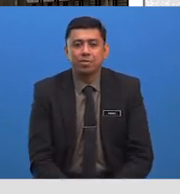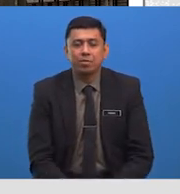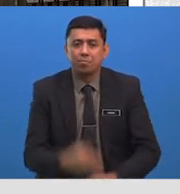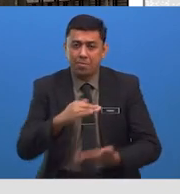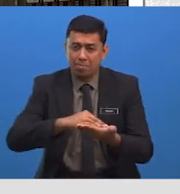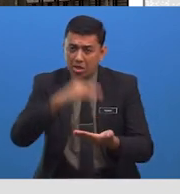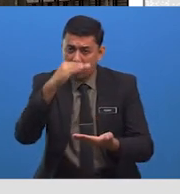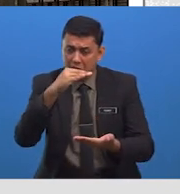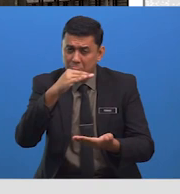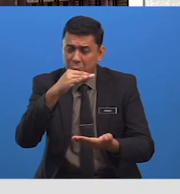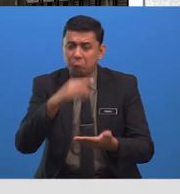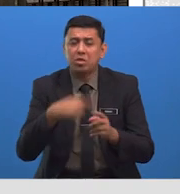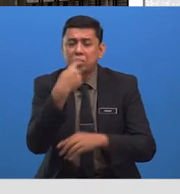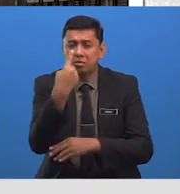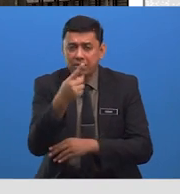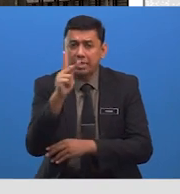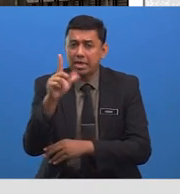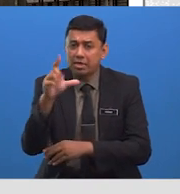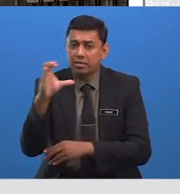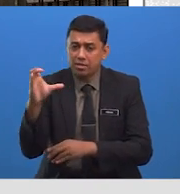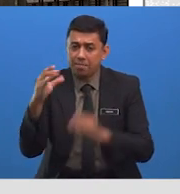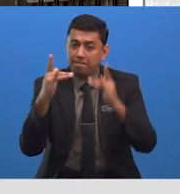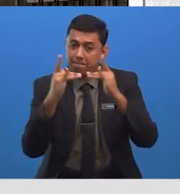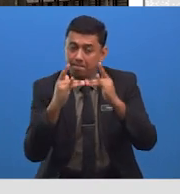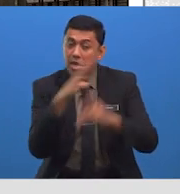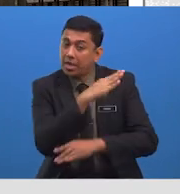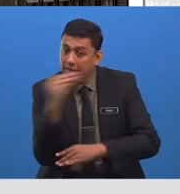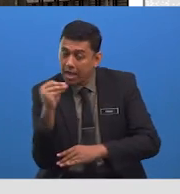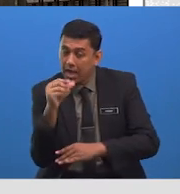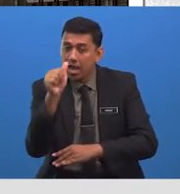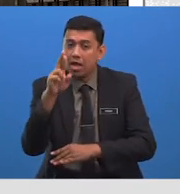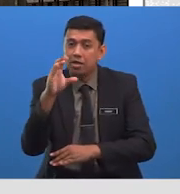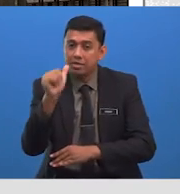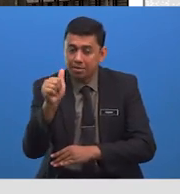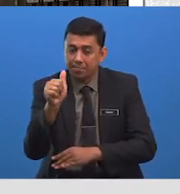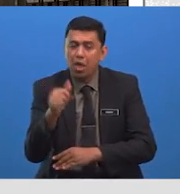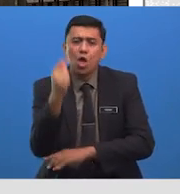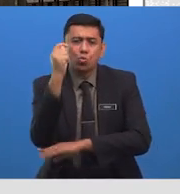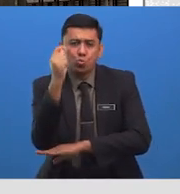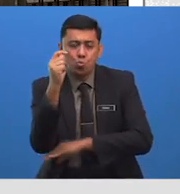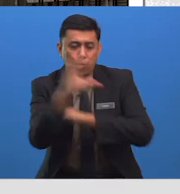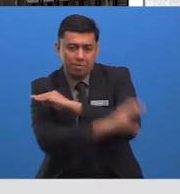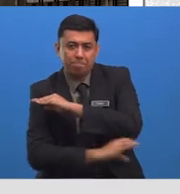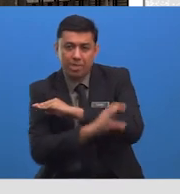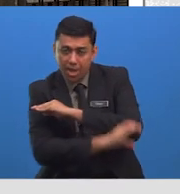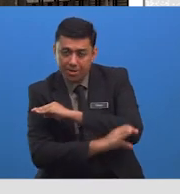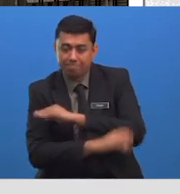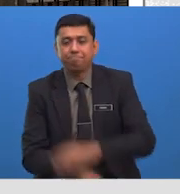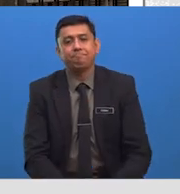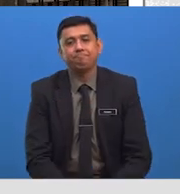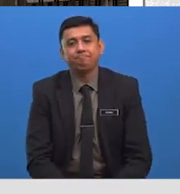Bangunan tersebut ialah KLCC dan arca tersebut ialah Tugu Negara.